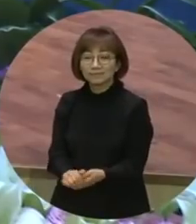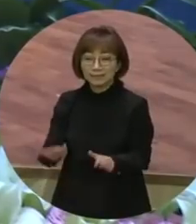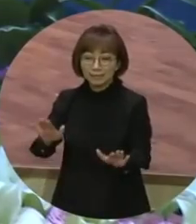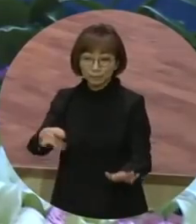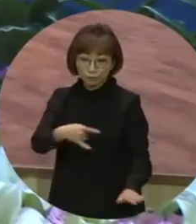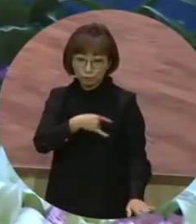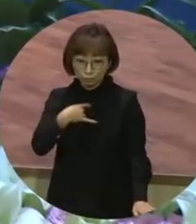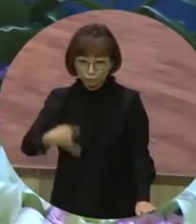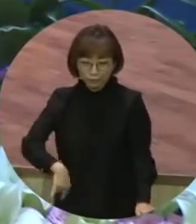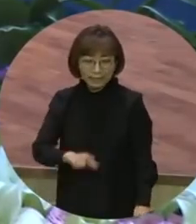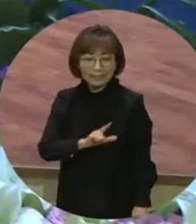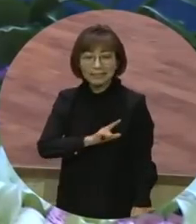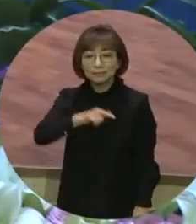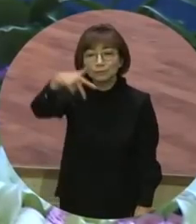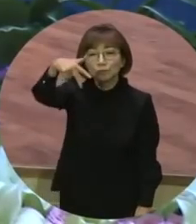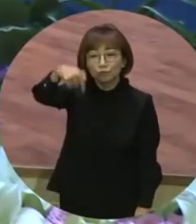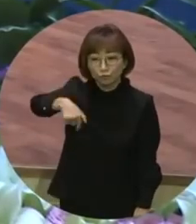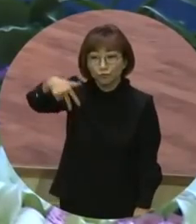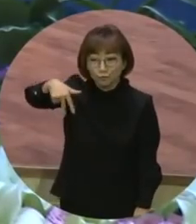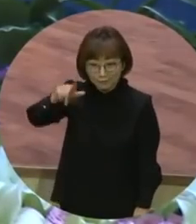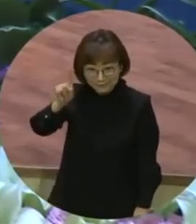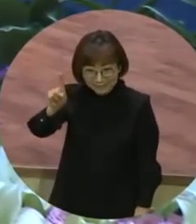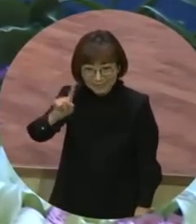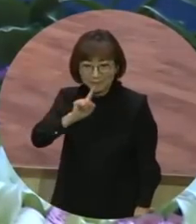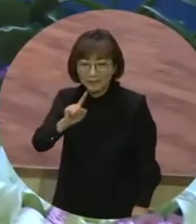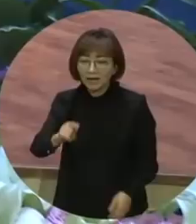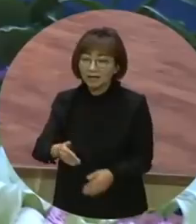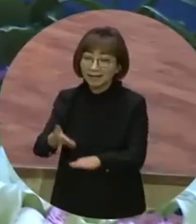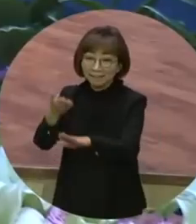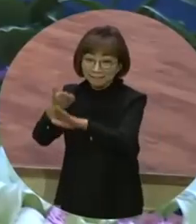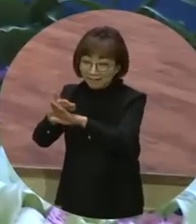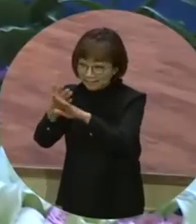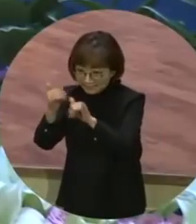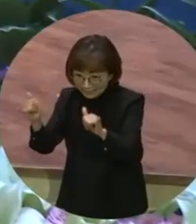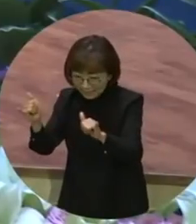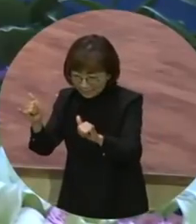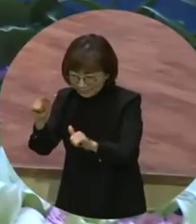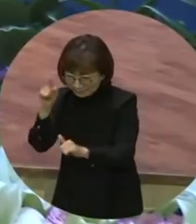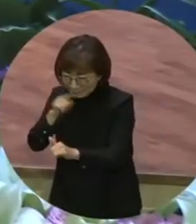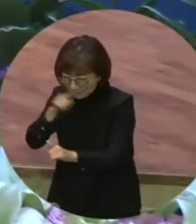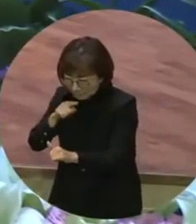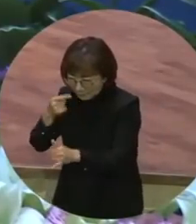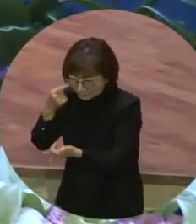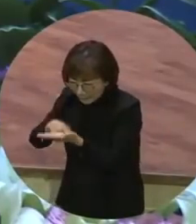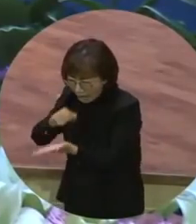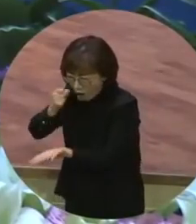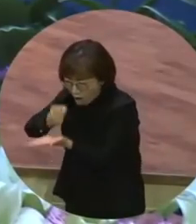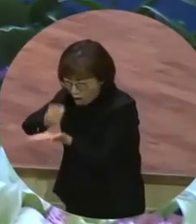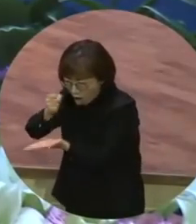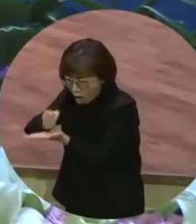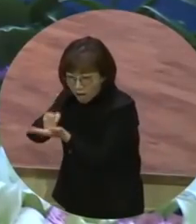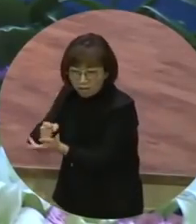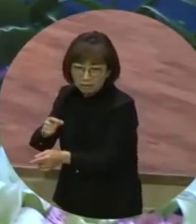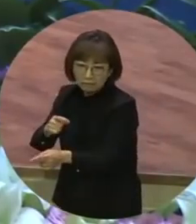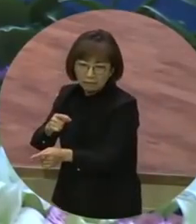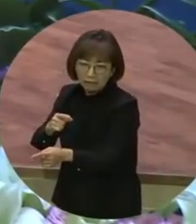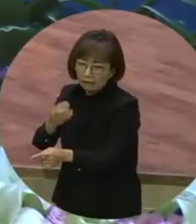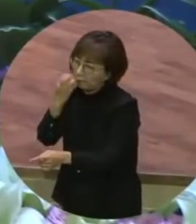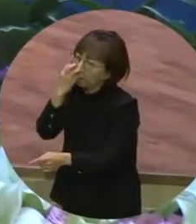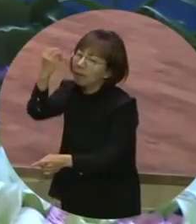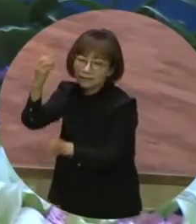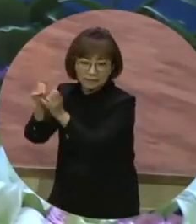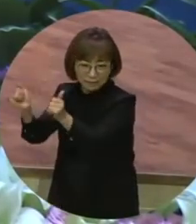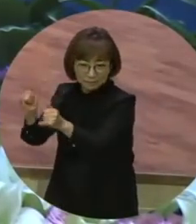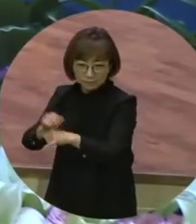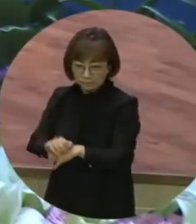중국의 주자가 이런 말을 했어요. 남의 험담을 말하는 자는 경만한 자요. 더불어 맞장구를